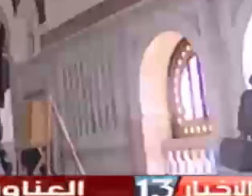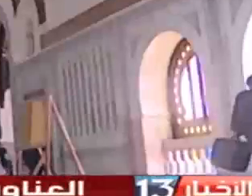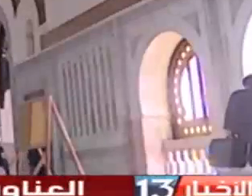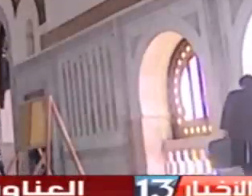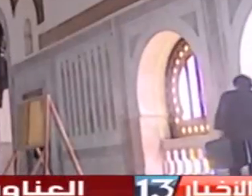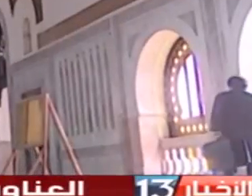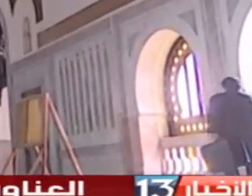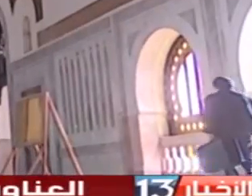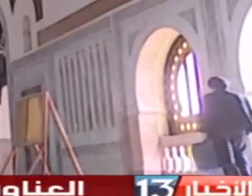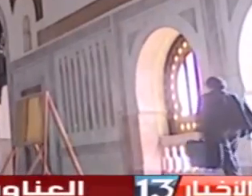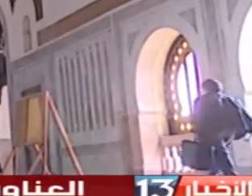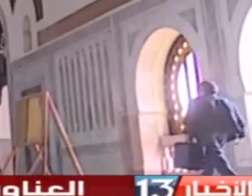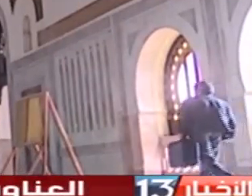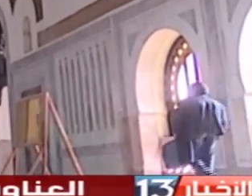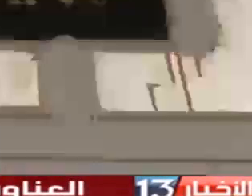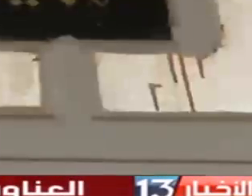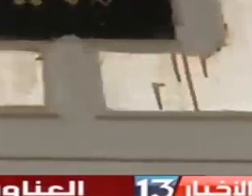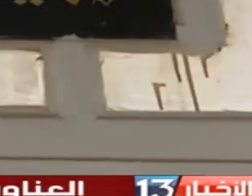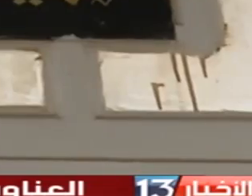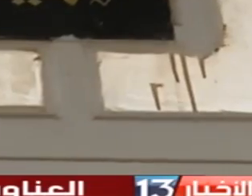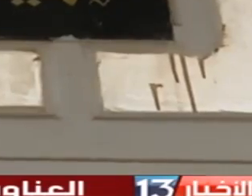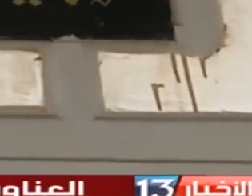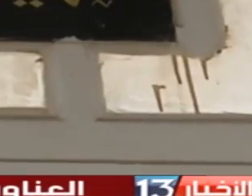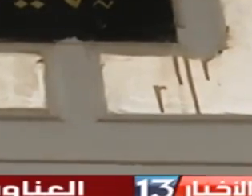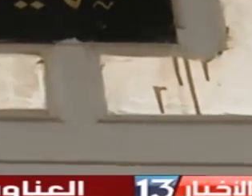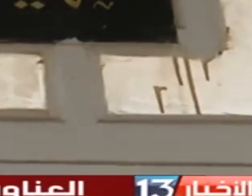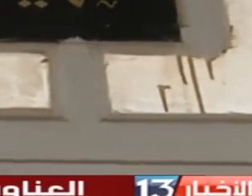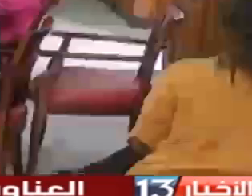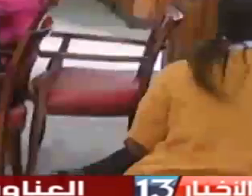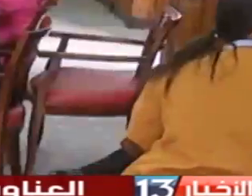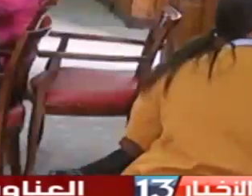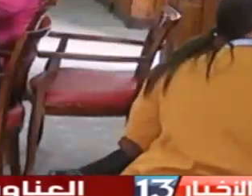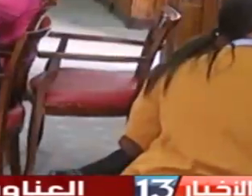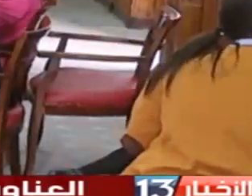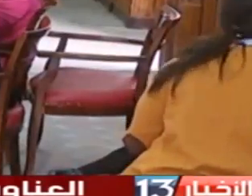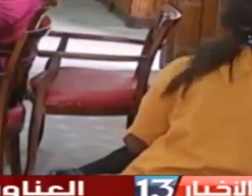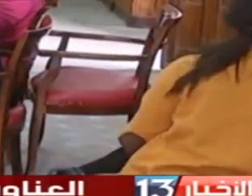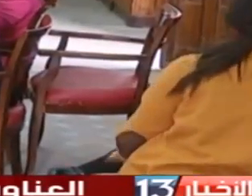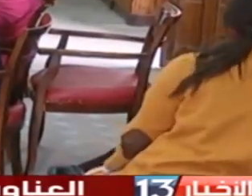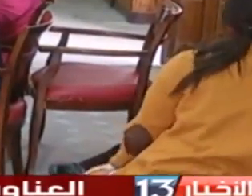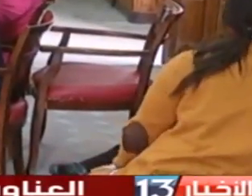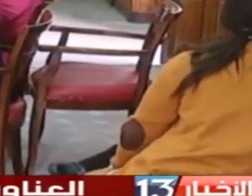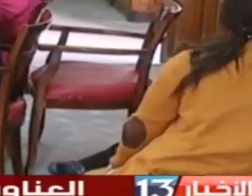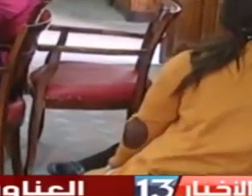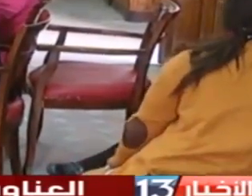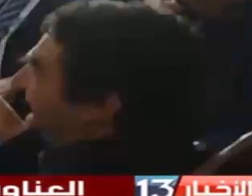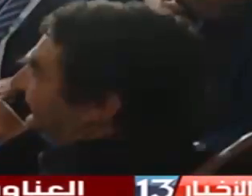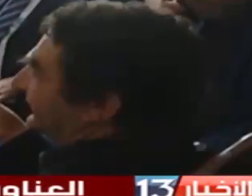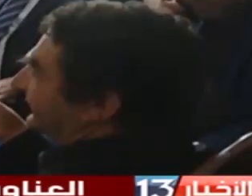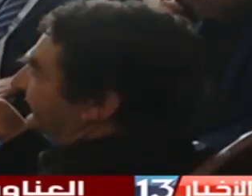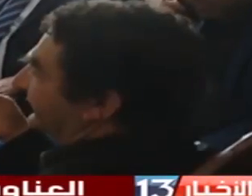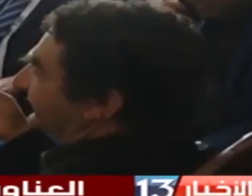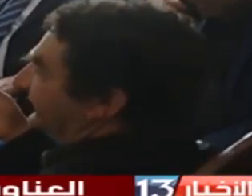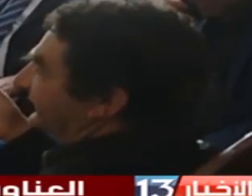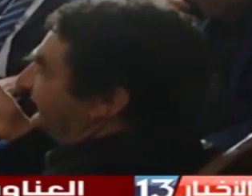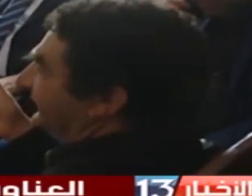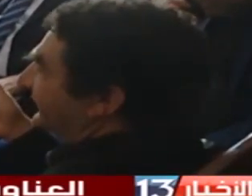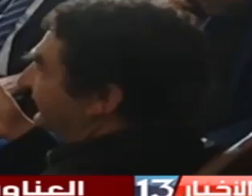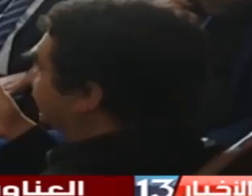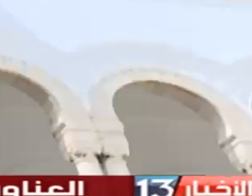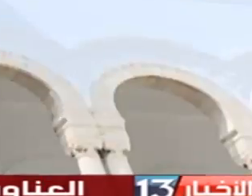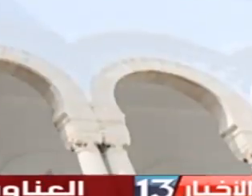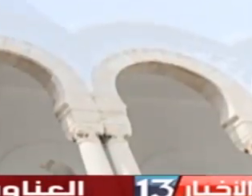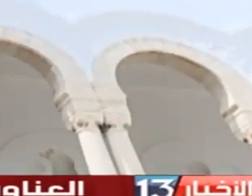ارهابي المحامون ينفذون اضرابا عاما حضوريا بكافه المحاكم بجهات الجمهوريه في اطار سلسله من